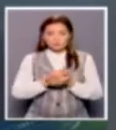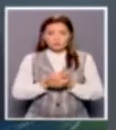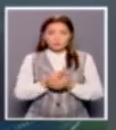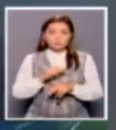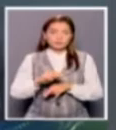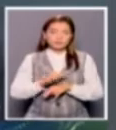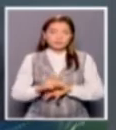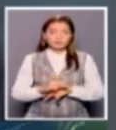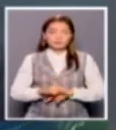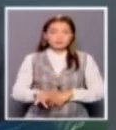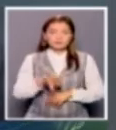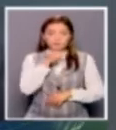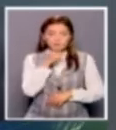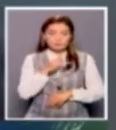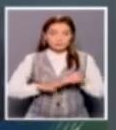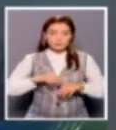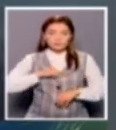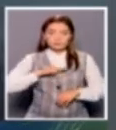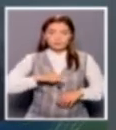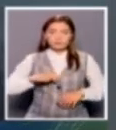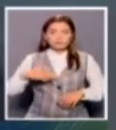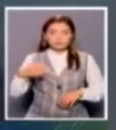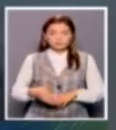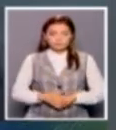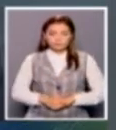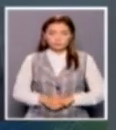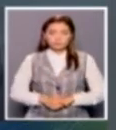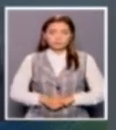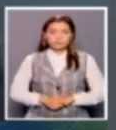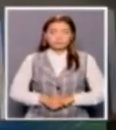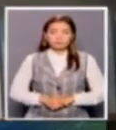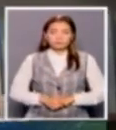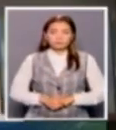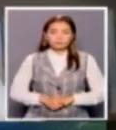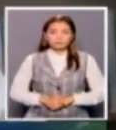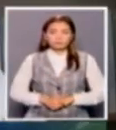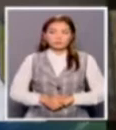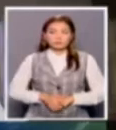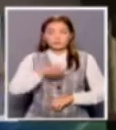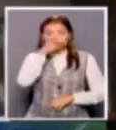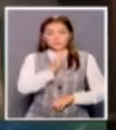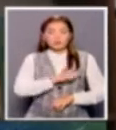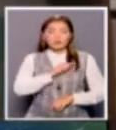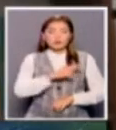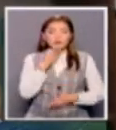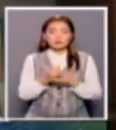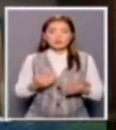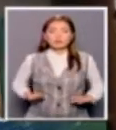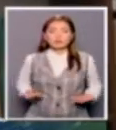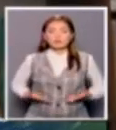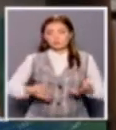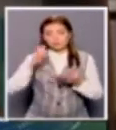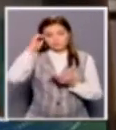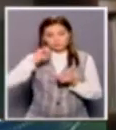қалаған мамандығы болады. Сол кезде сол мамандықтың жолына түседі. Сағынышты сыр еңбегі өз өмір жолының